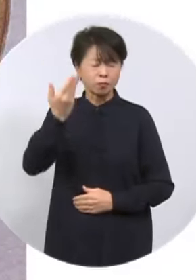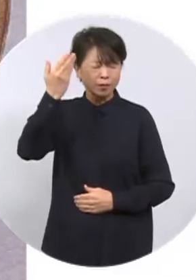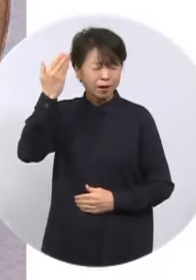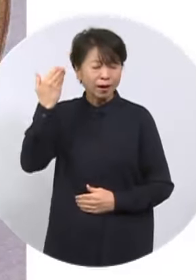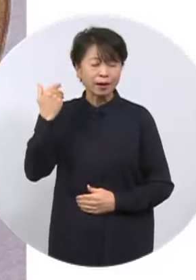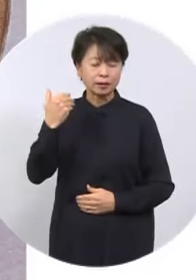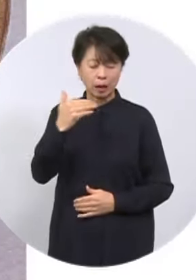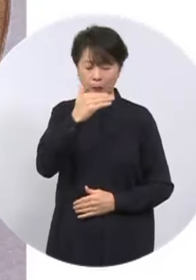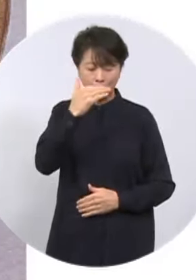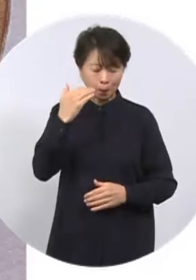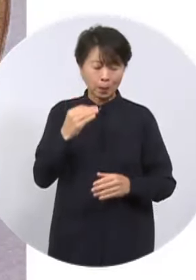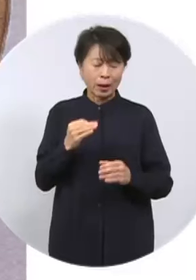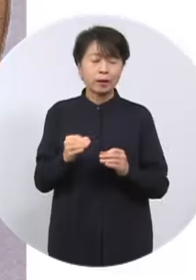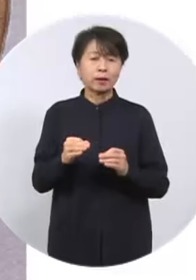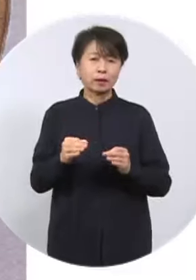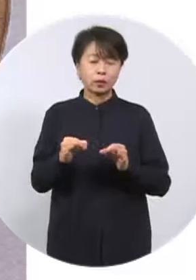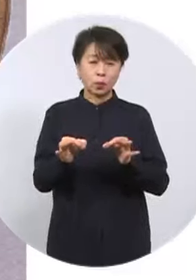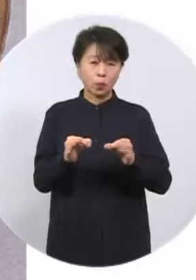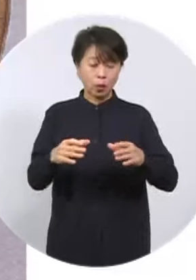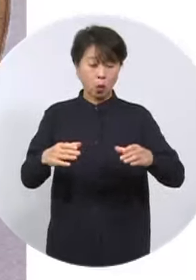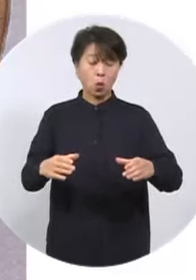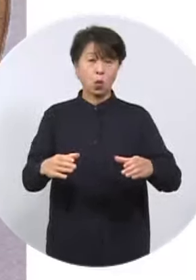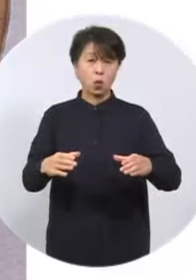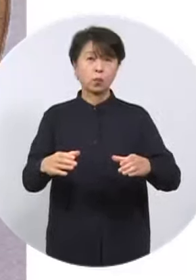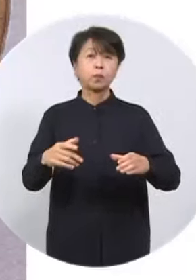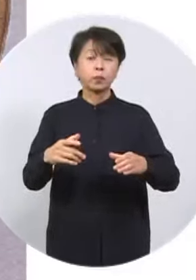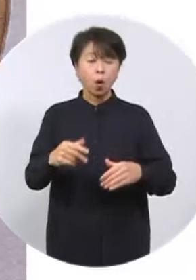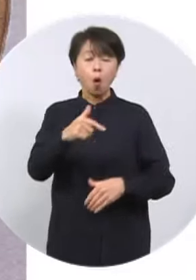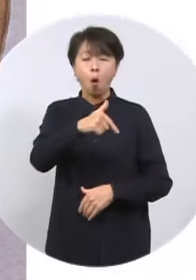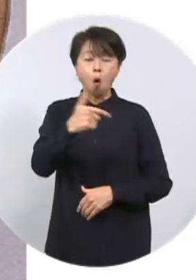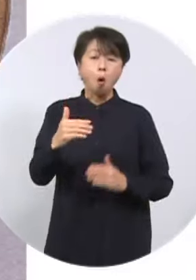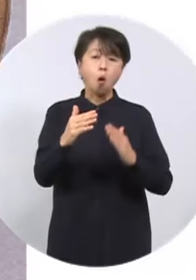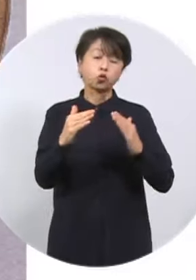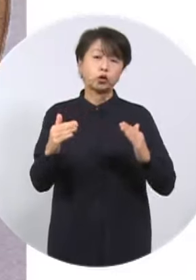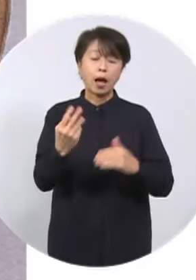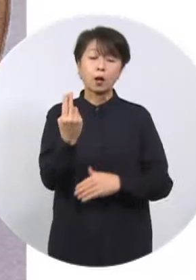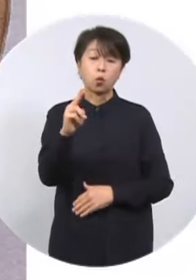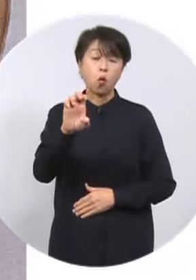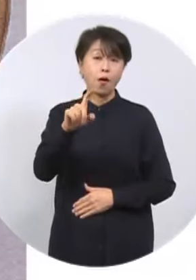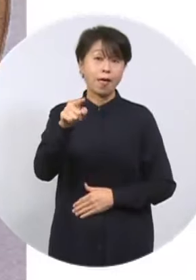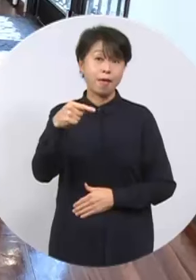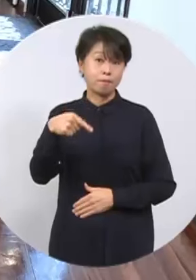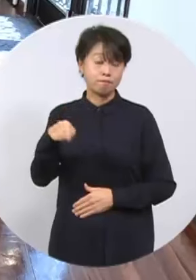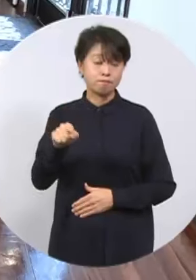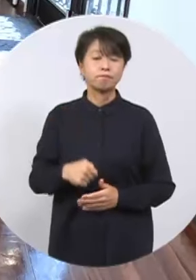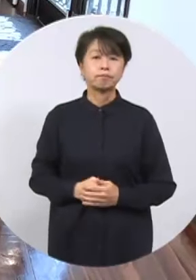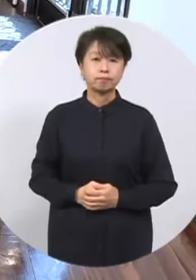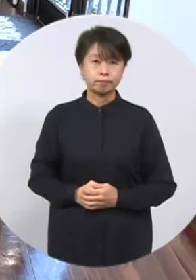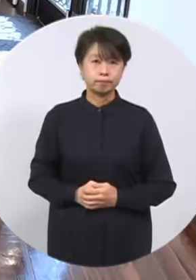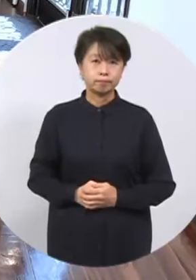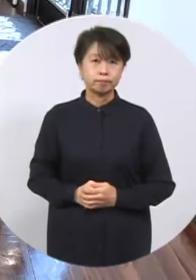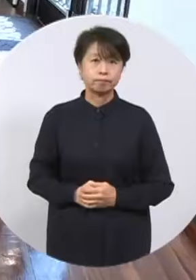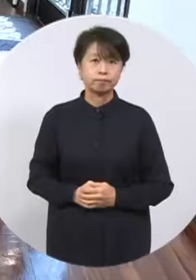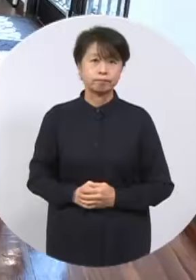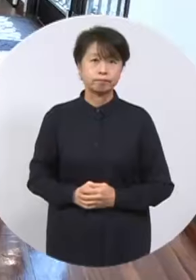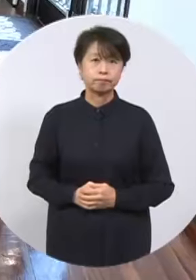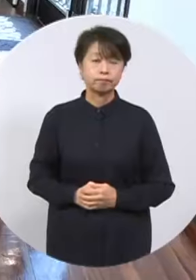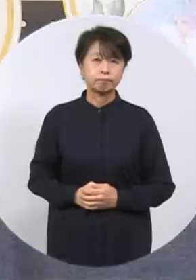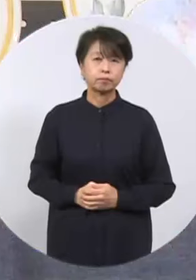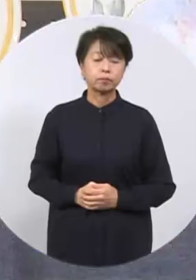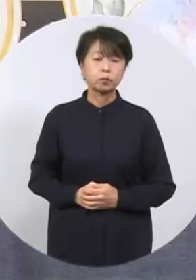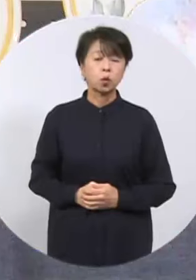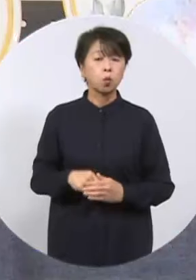級洋食器の製造販売をしている大倉陶園でした。 そういった道にこう進もうと